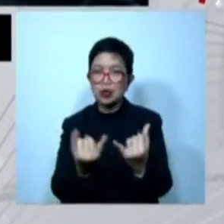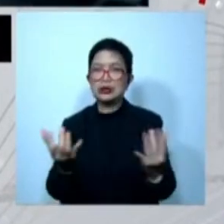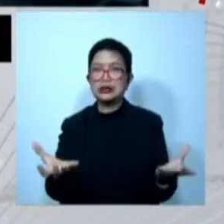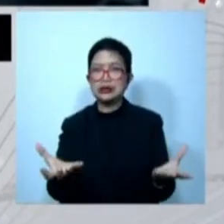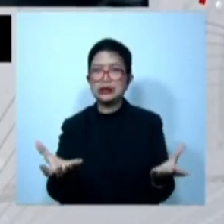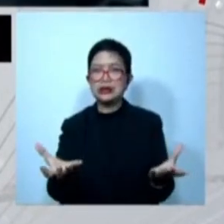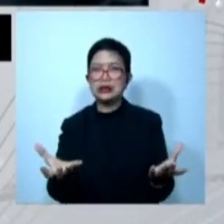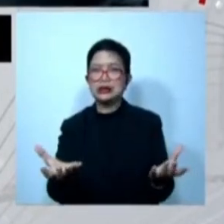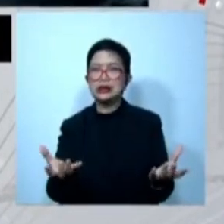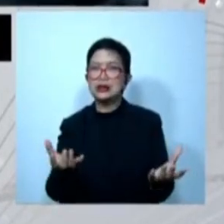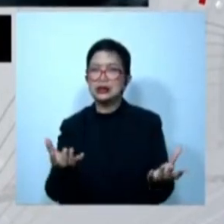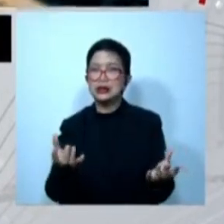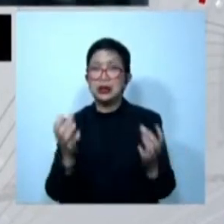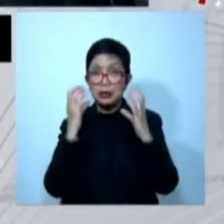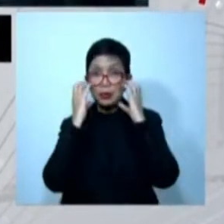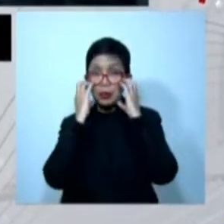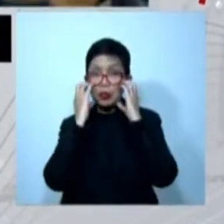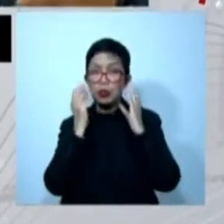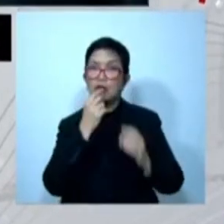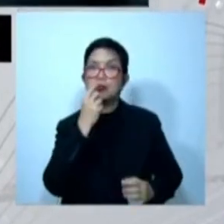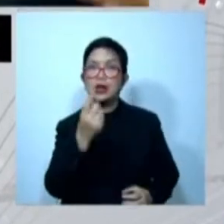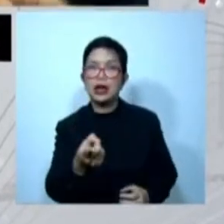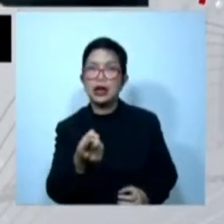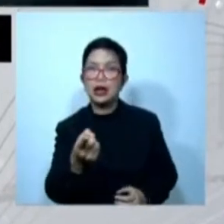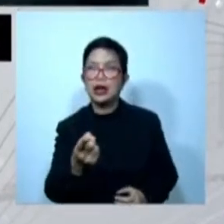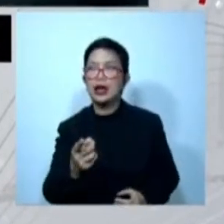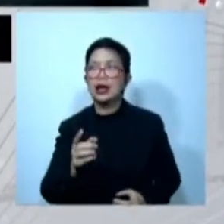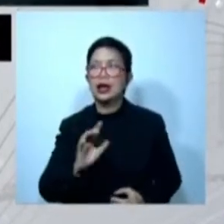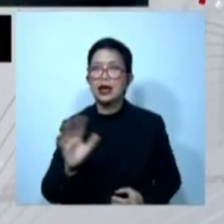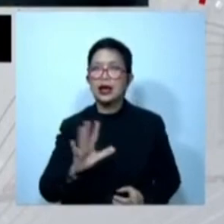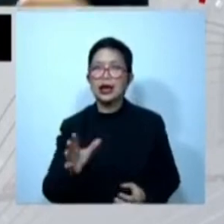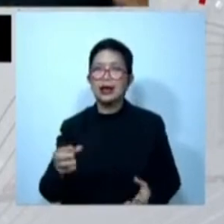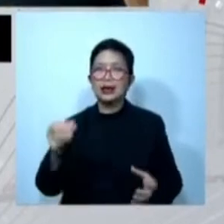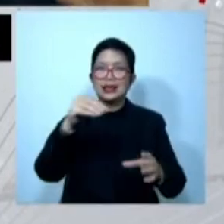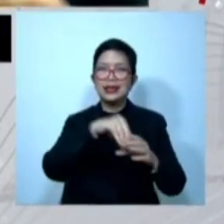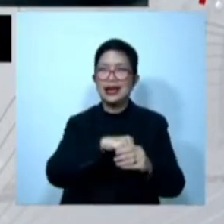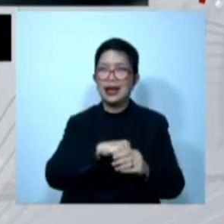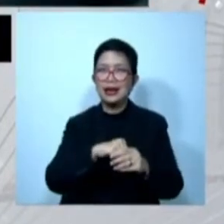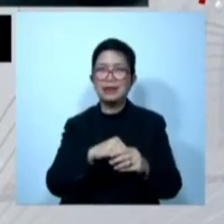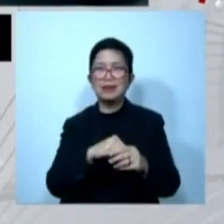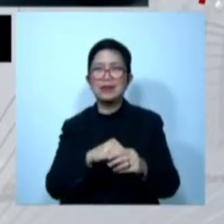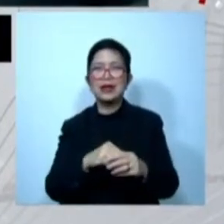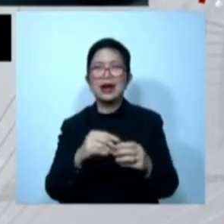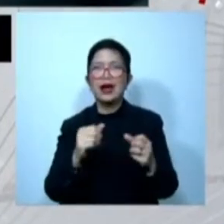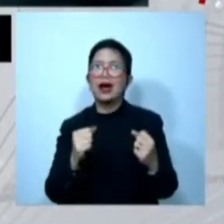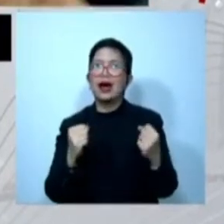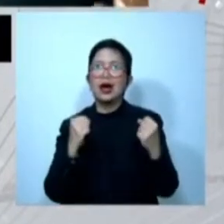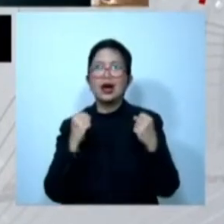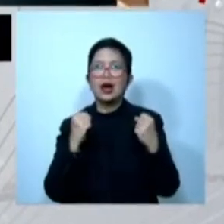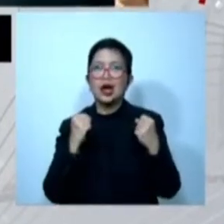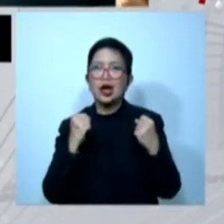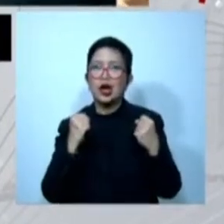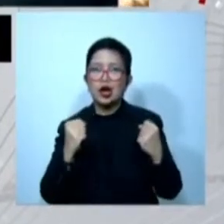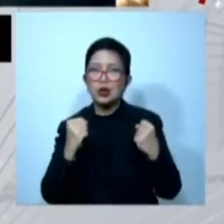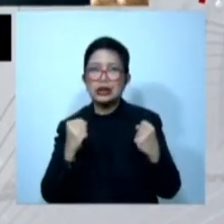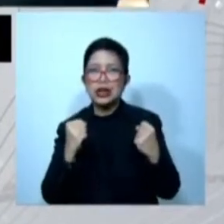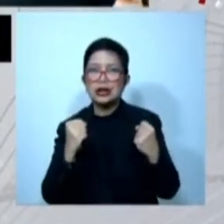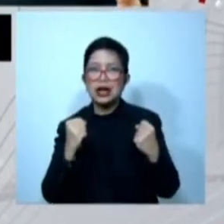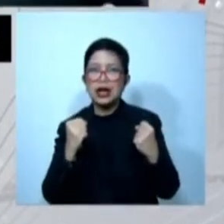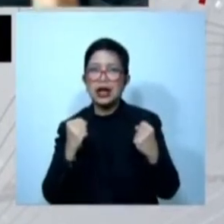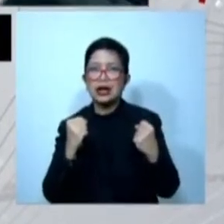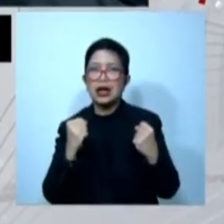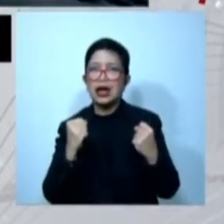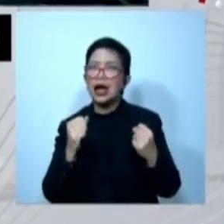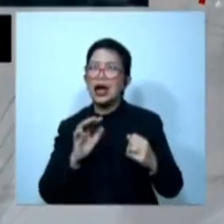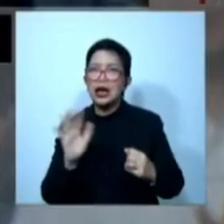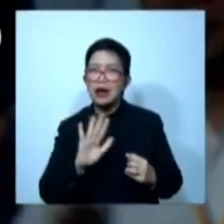Beliau sendiri menyampaikan bahwa tidak berada dalam kekuasaan membuat tidak bisa berbisnis, tidak bisa berusaha. Karena itu